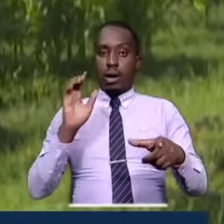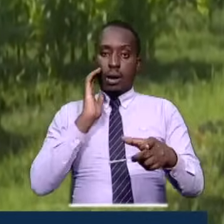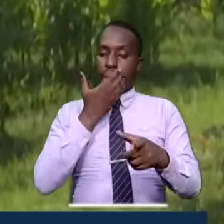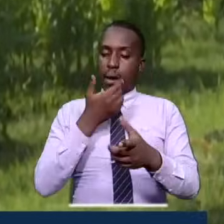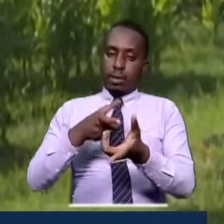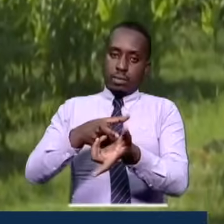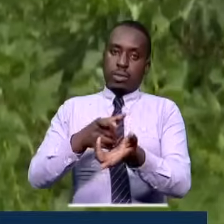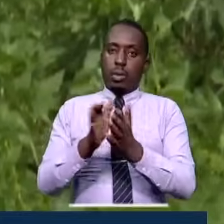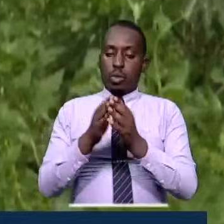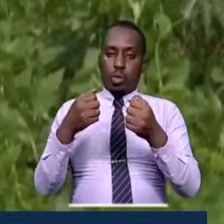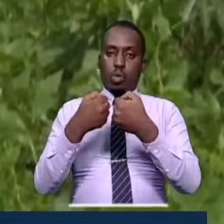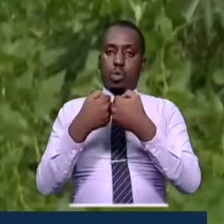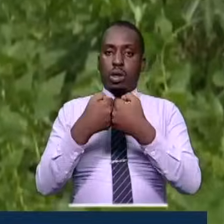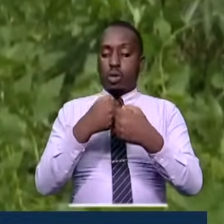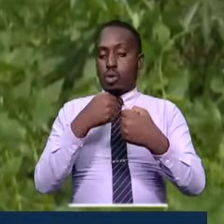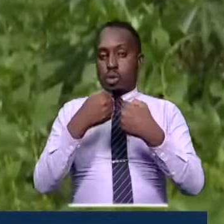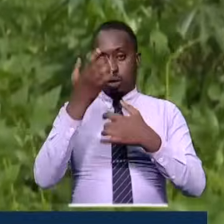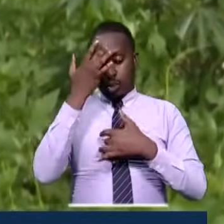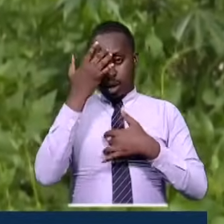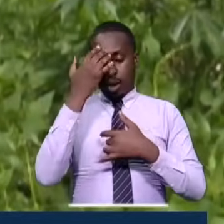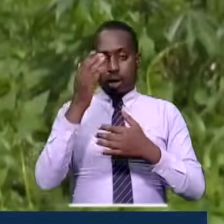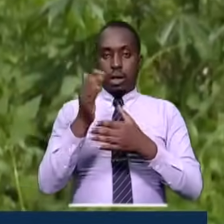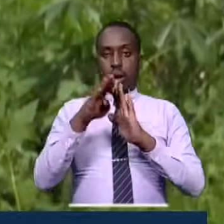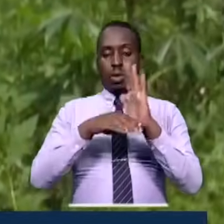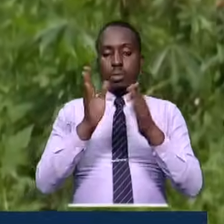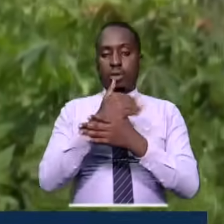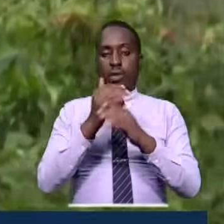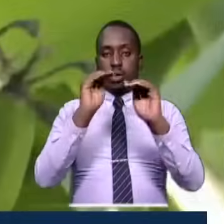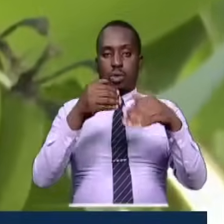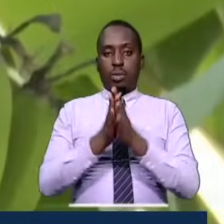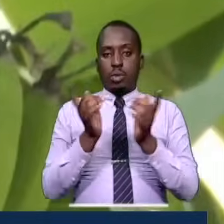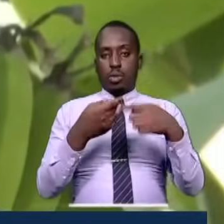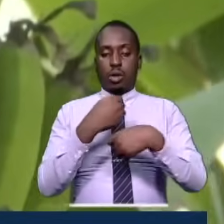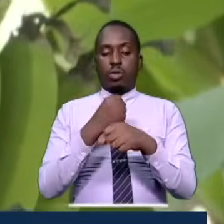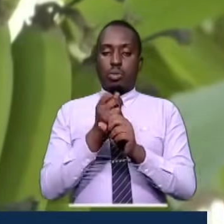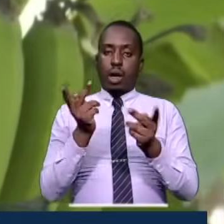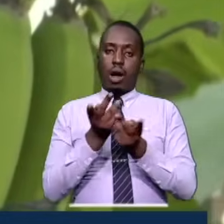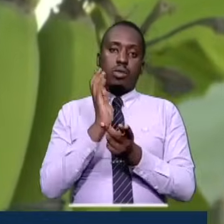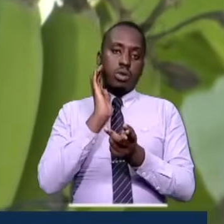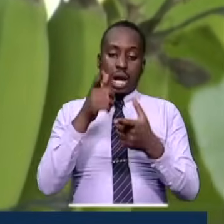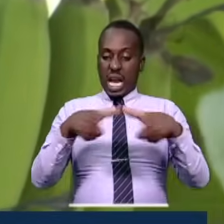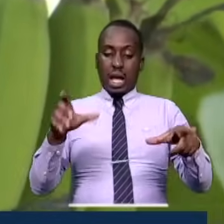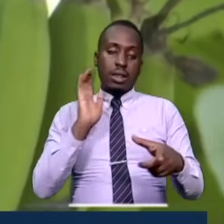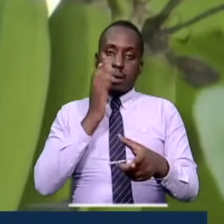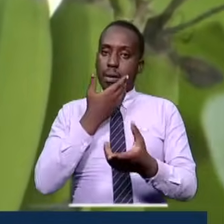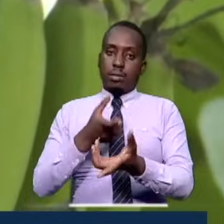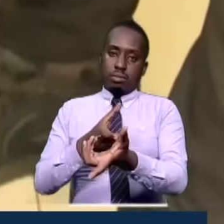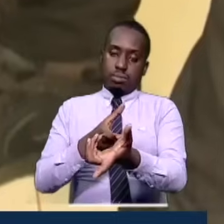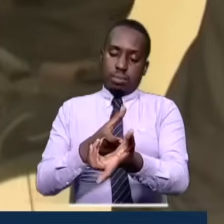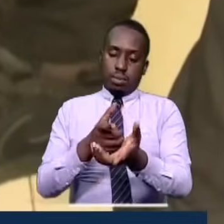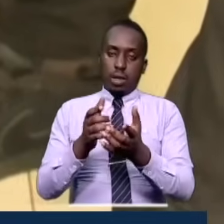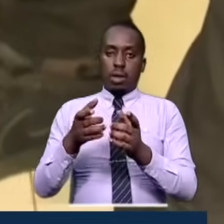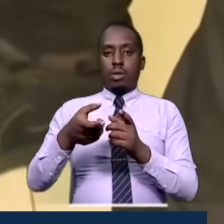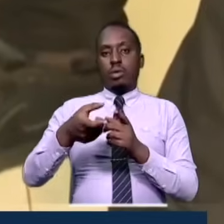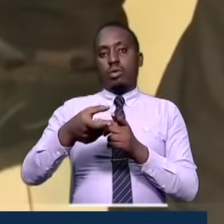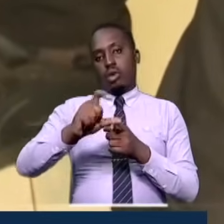ibyonnyi Ni gahunda Minisiteri y'ubuhinzi n'ubworozi igaragaza ko yatumye ubuso bwuhirwa bwiyongera ndetse n'umusaruro kuri